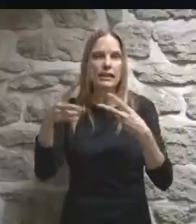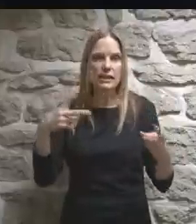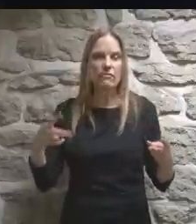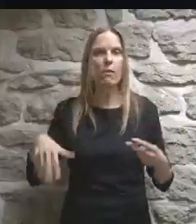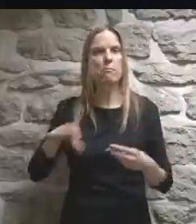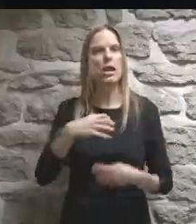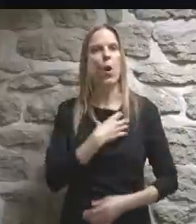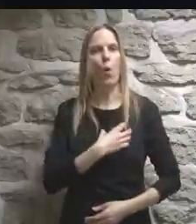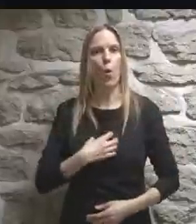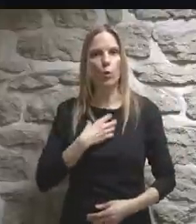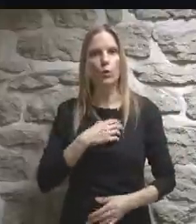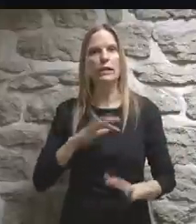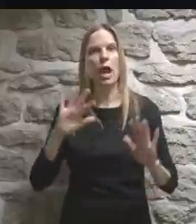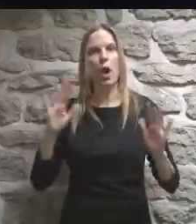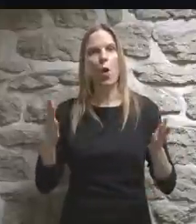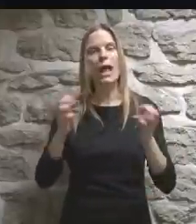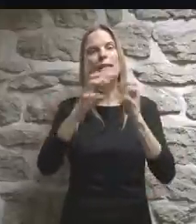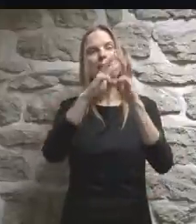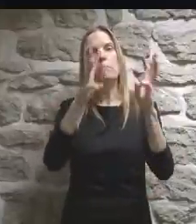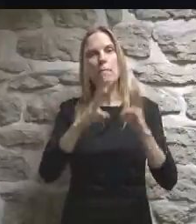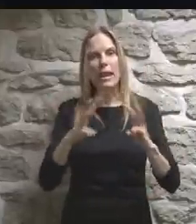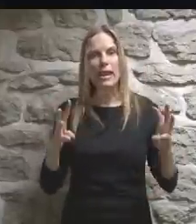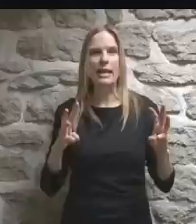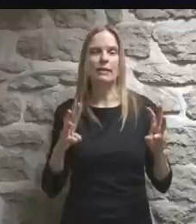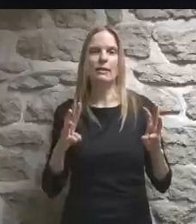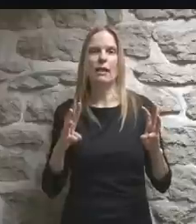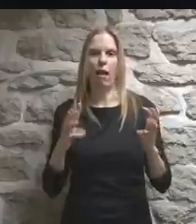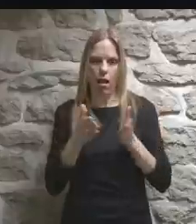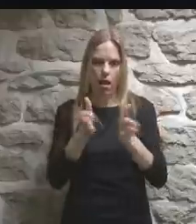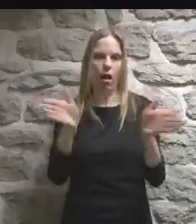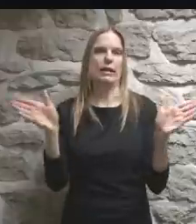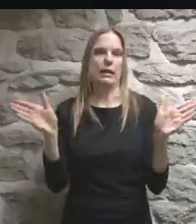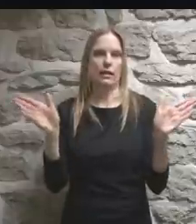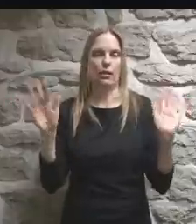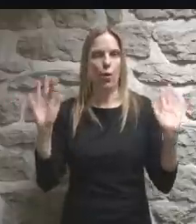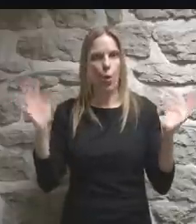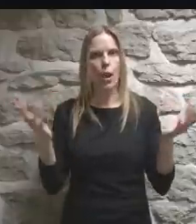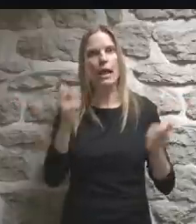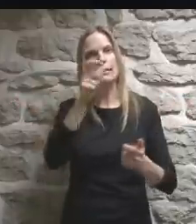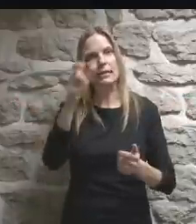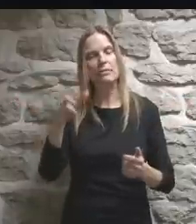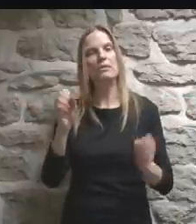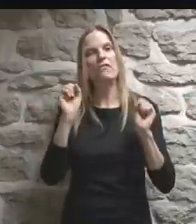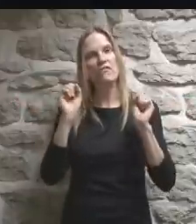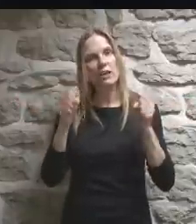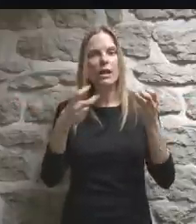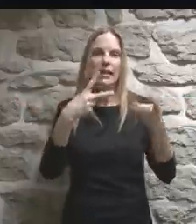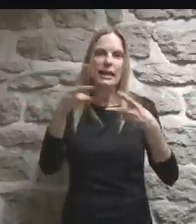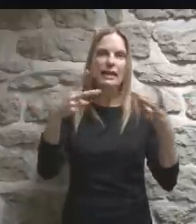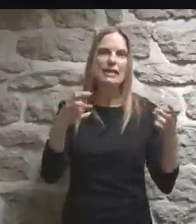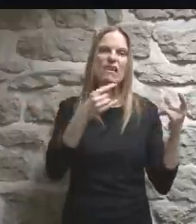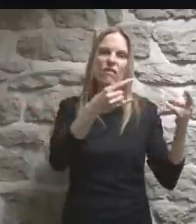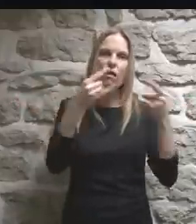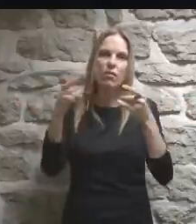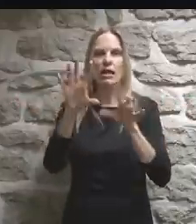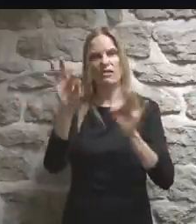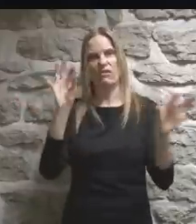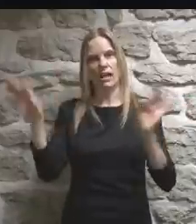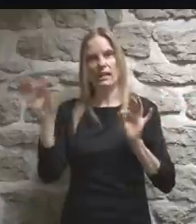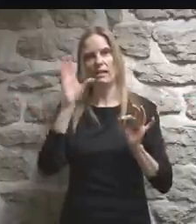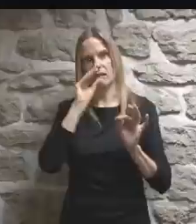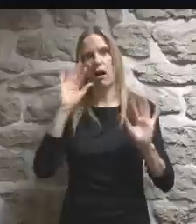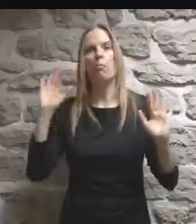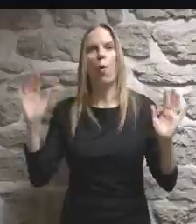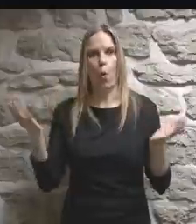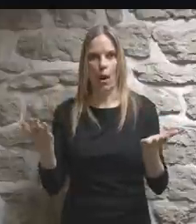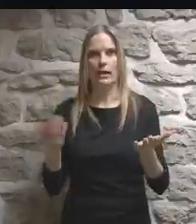see, et meediapilt Eestis oleks võimalikult lai, et inimestel on võimalik erinevate kanalite vahel valida, kust nad